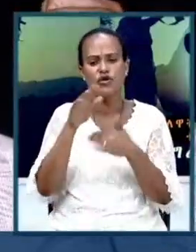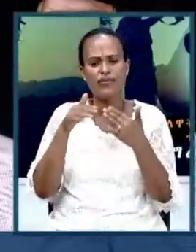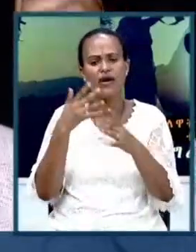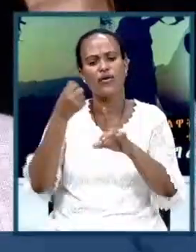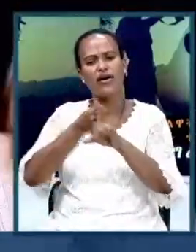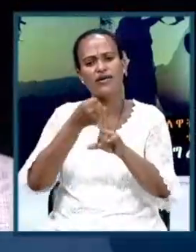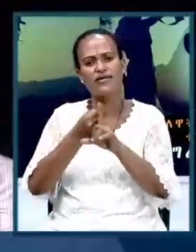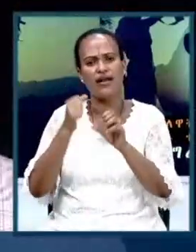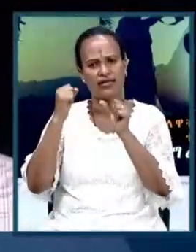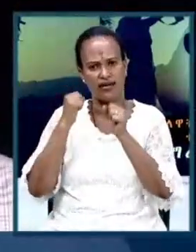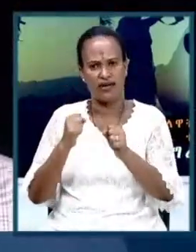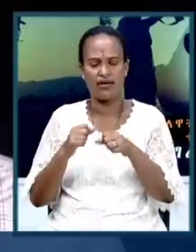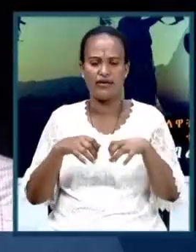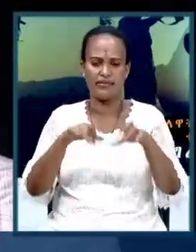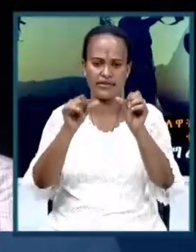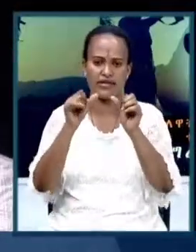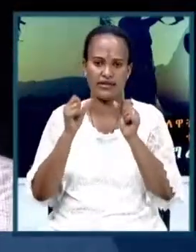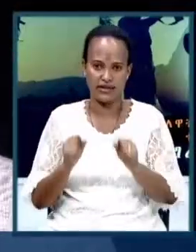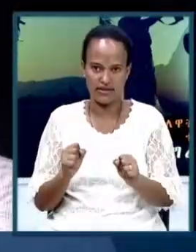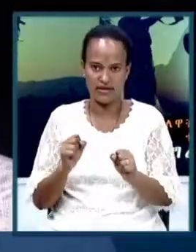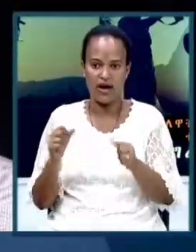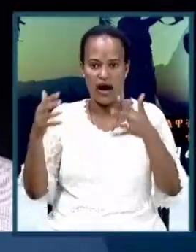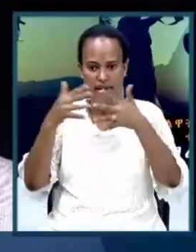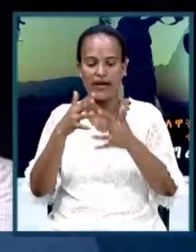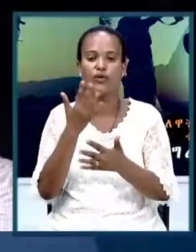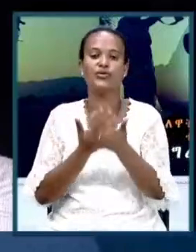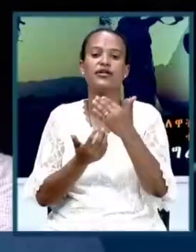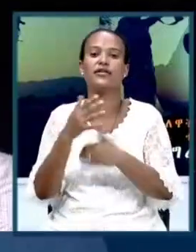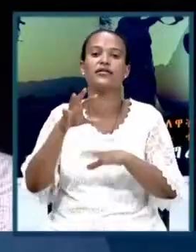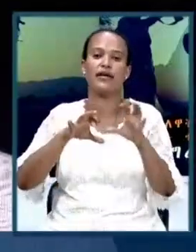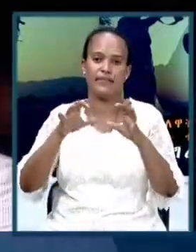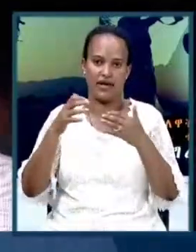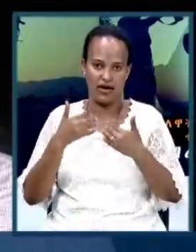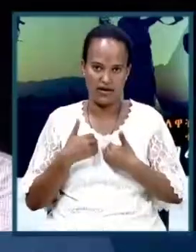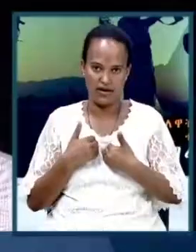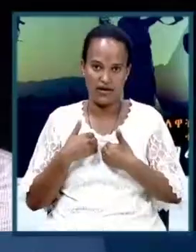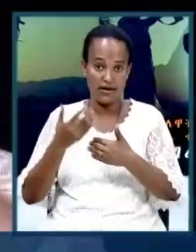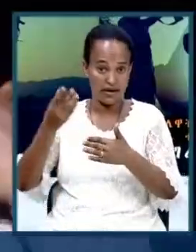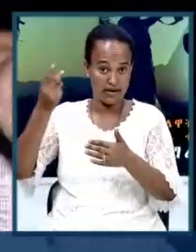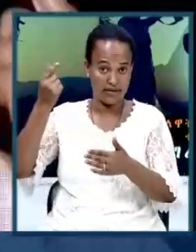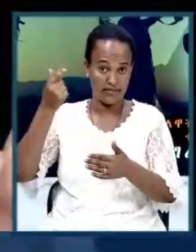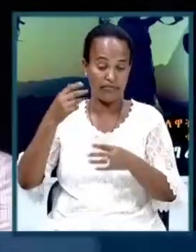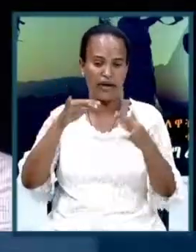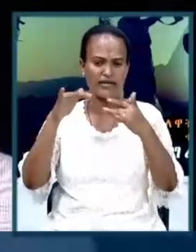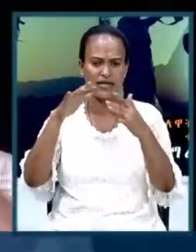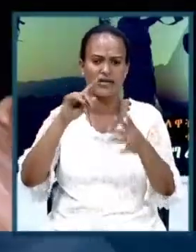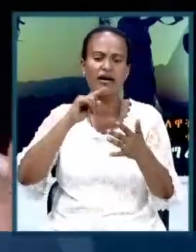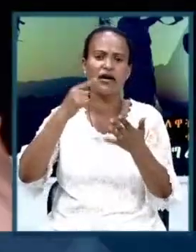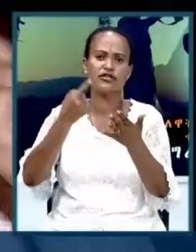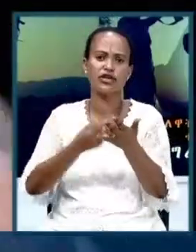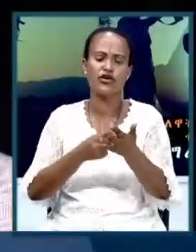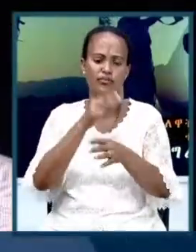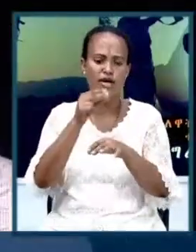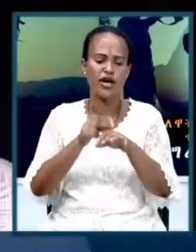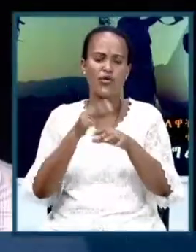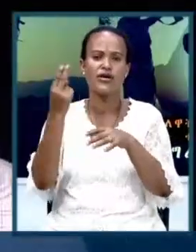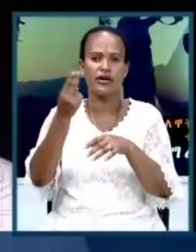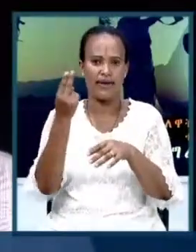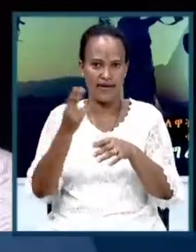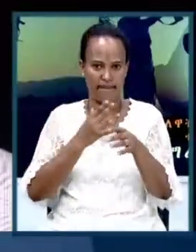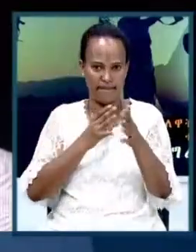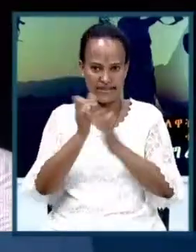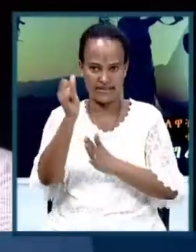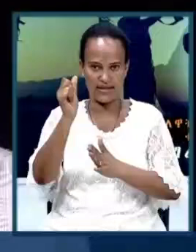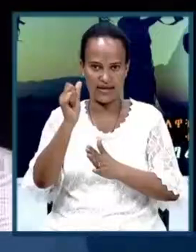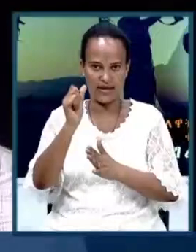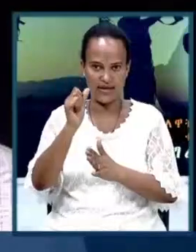ቃልስና ኣጠናኺርና ንምቕጻል ዘኽእል ሓበራዊ ዘተ ነካይድ ኣለና ቀደም ብቓልስና ዘረጋገጽናዮ ብሄራዊ ረብሓናን